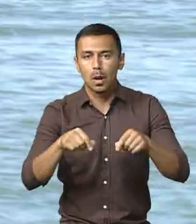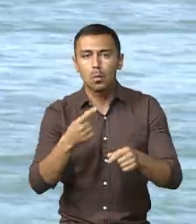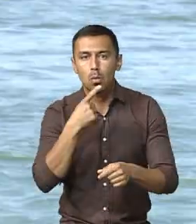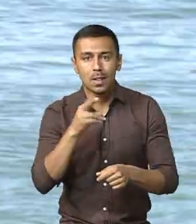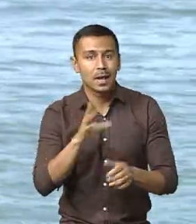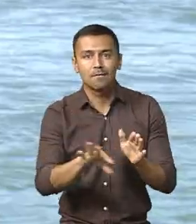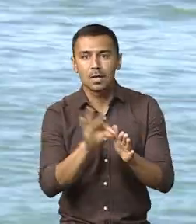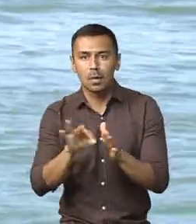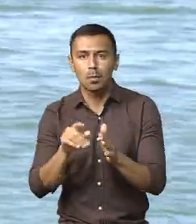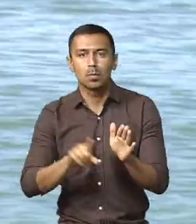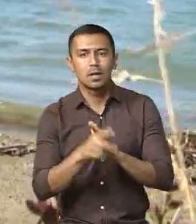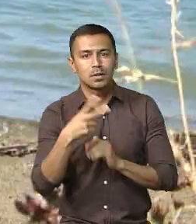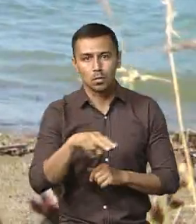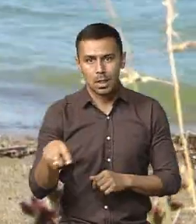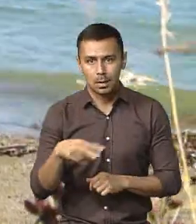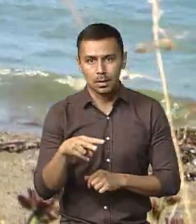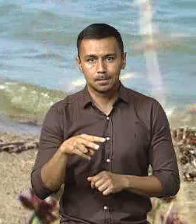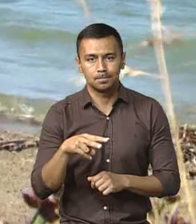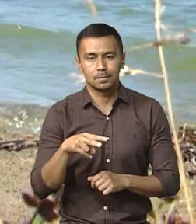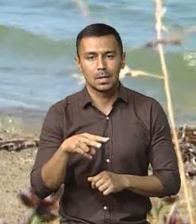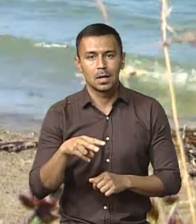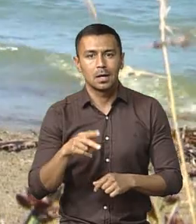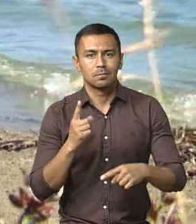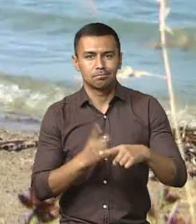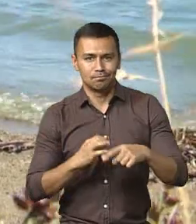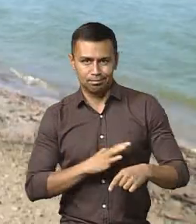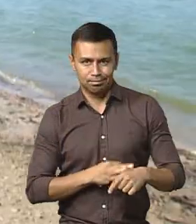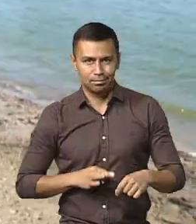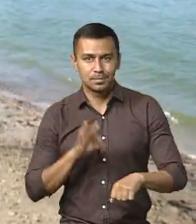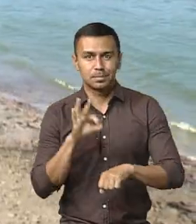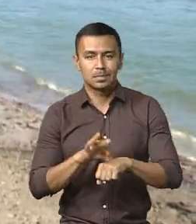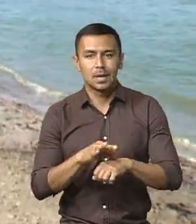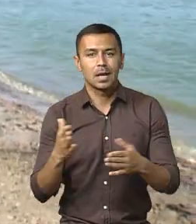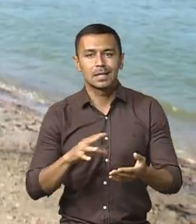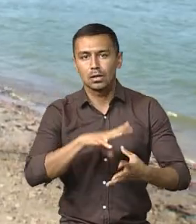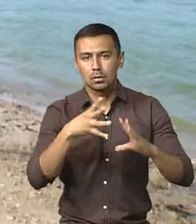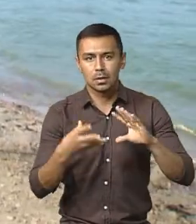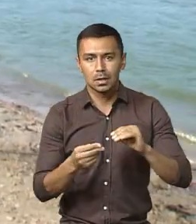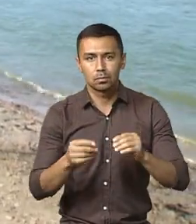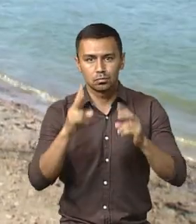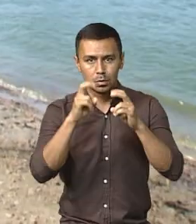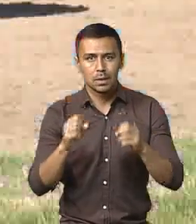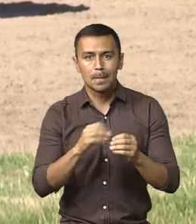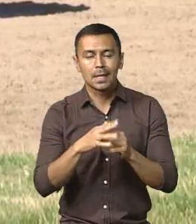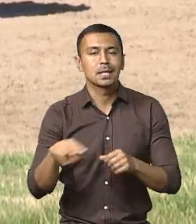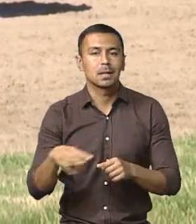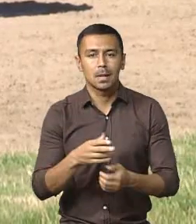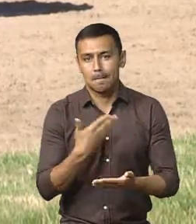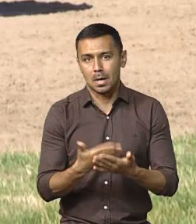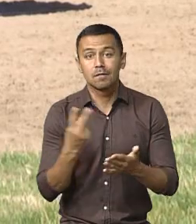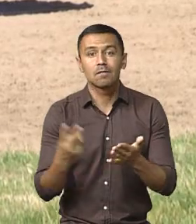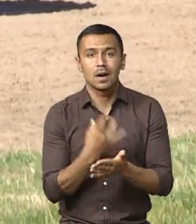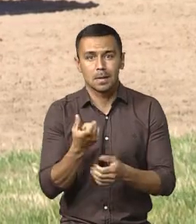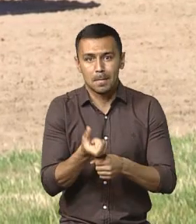яких відбирались 20 липня. Індекс лактозопозитивної кишкової палички, який за результатами досліджень за 15 липня майже